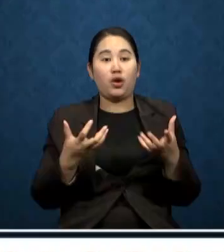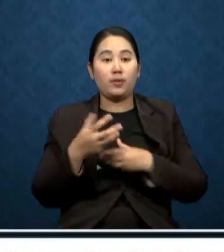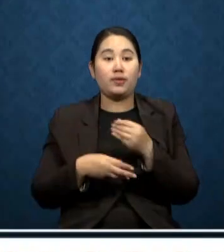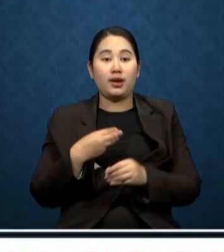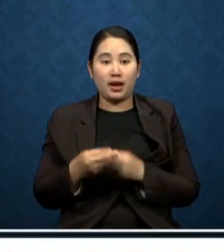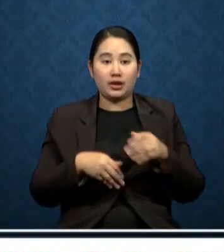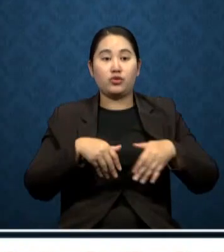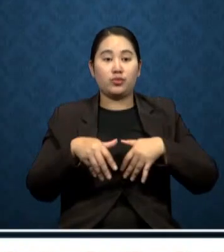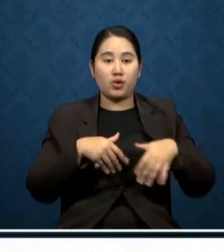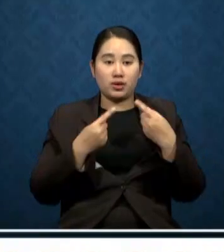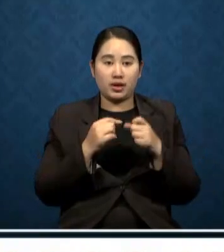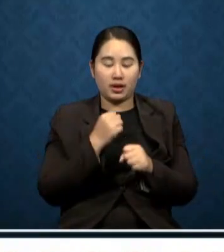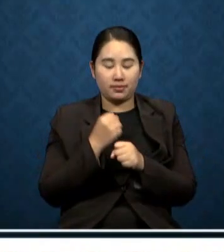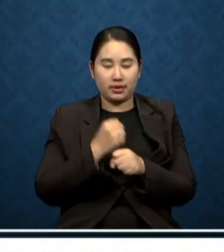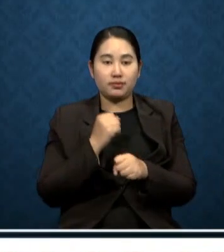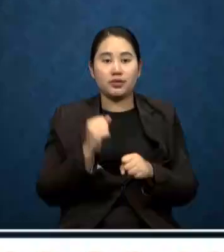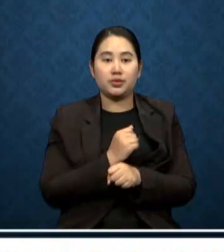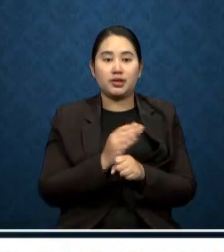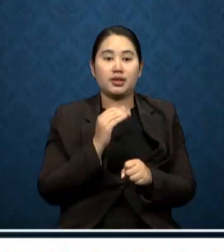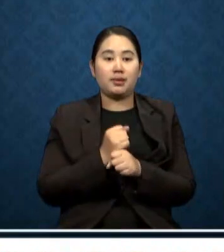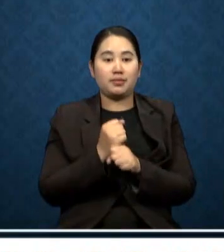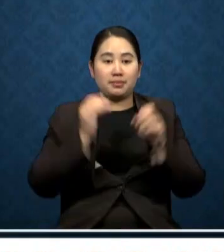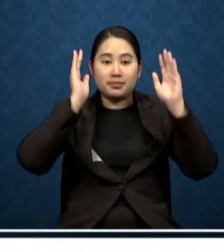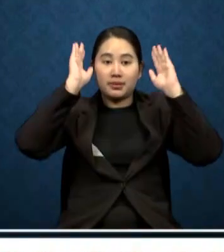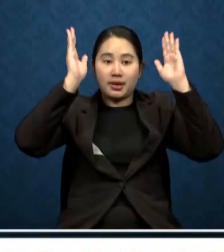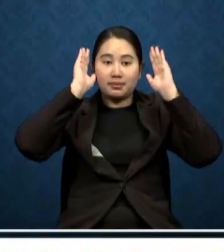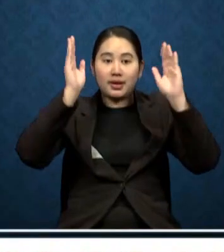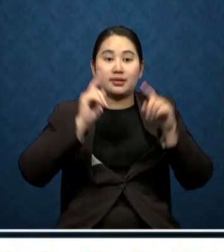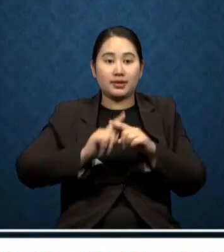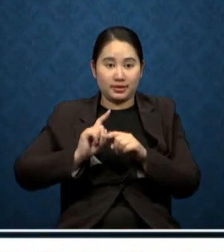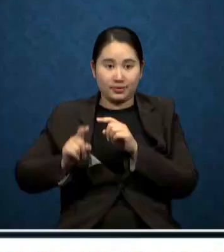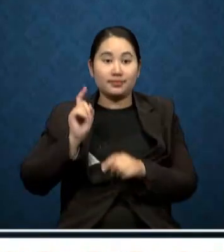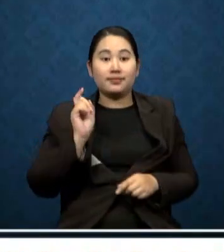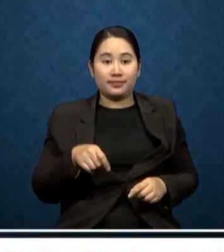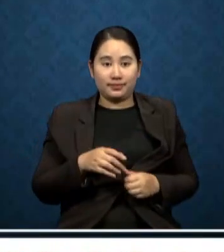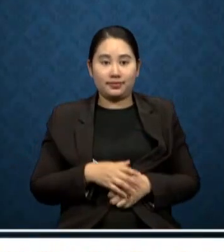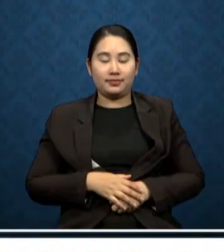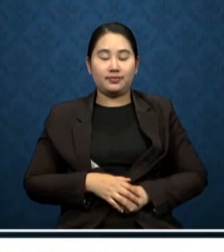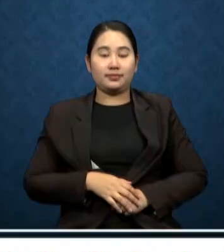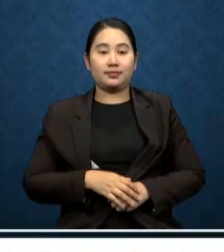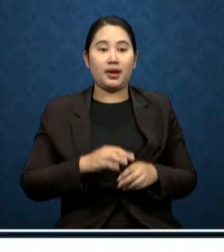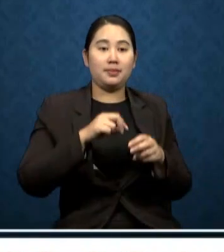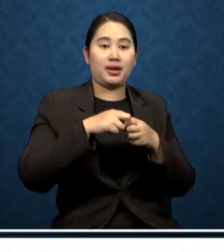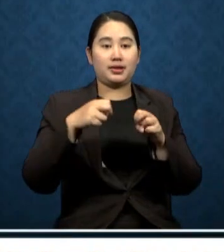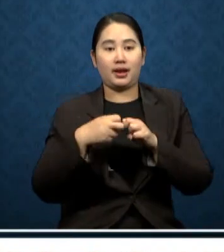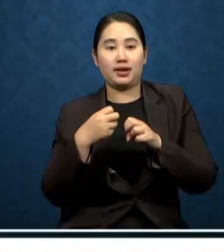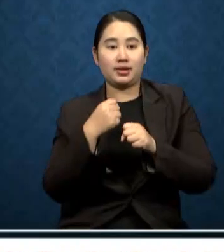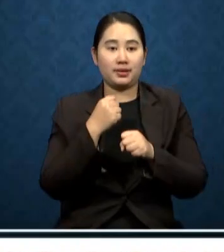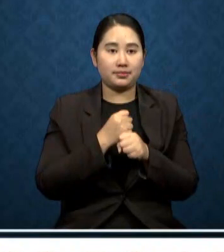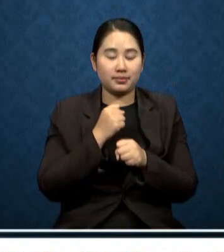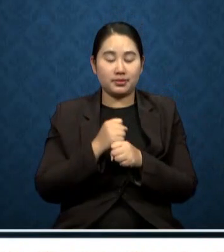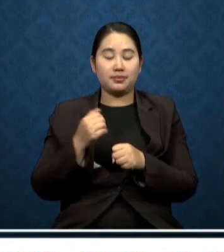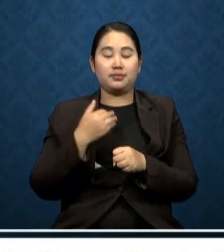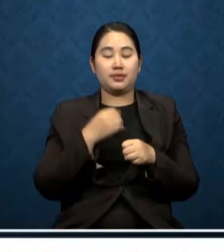บอกแล้วนะครั ต้องทำธรกิจตั้งสองอย่าง Social ด้วย Enterprise ด้วยเพรตรงนี้ก็เป็ปัญหาทเกิดขึ้ก็ต้องทำ